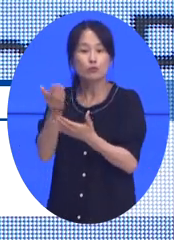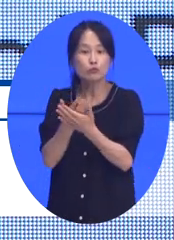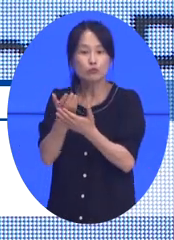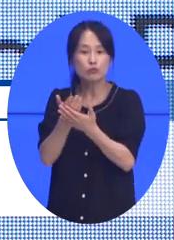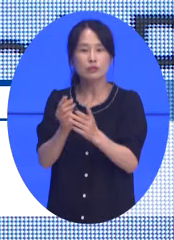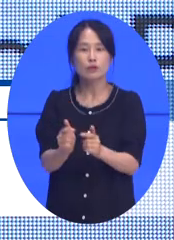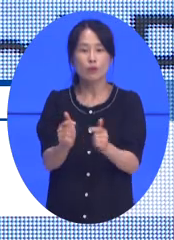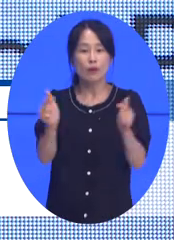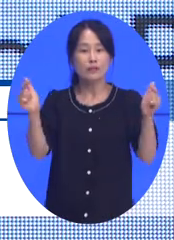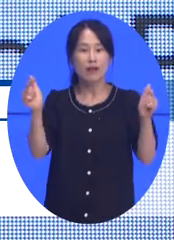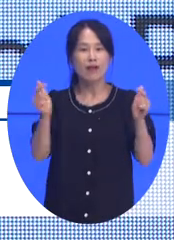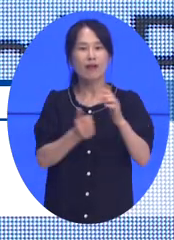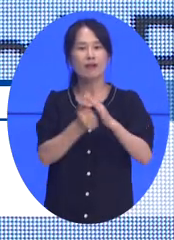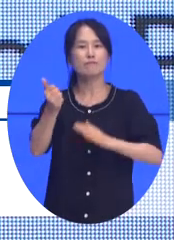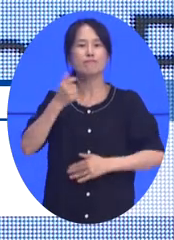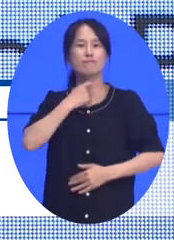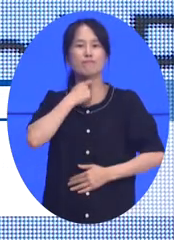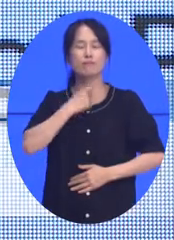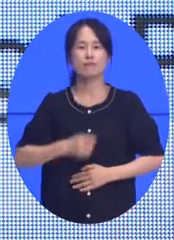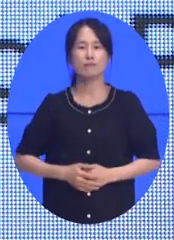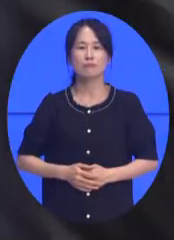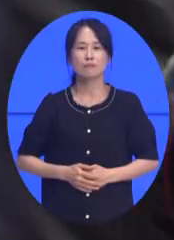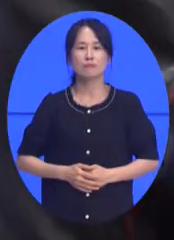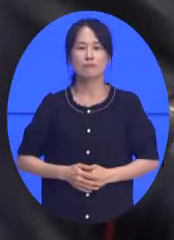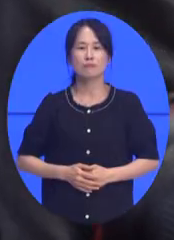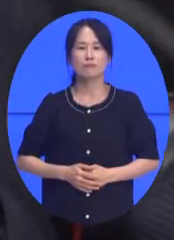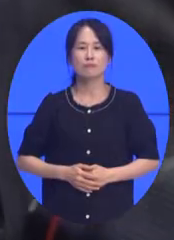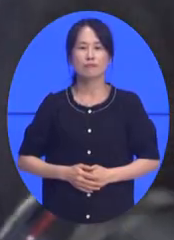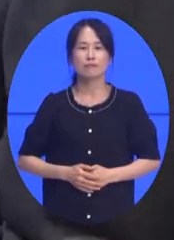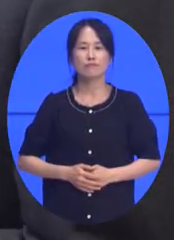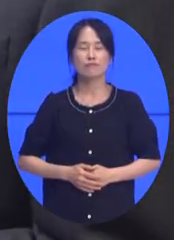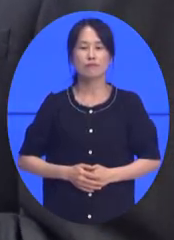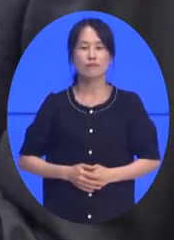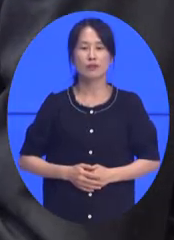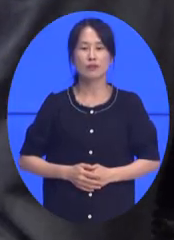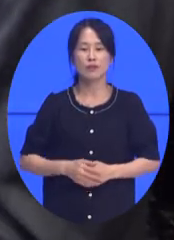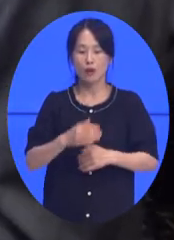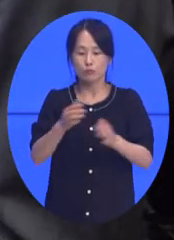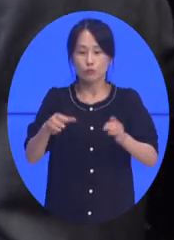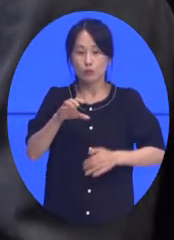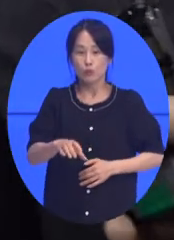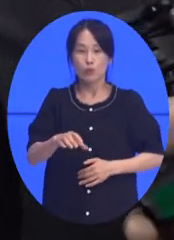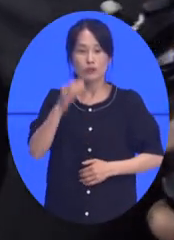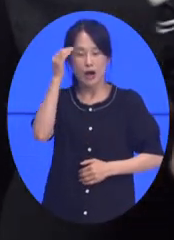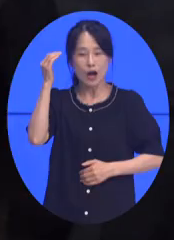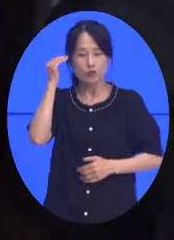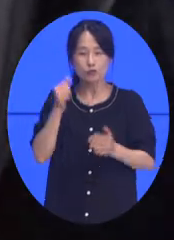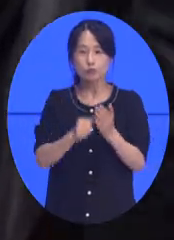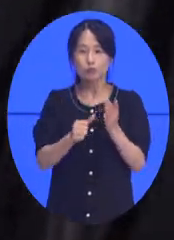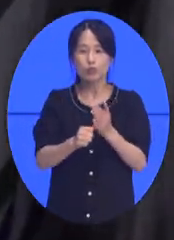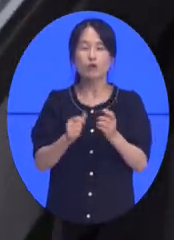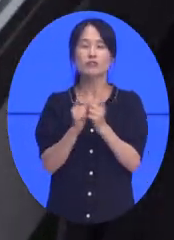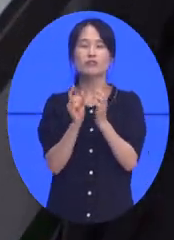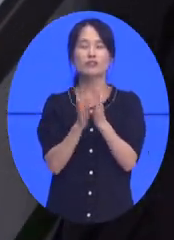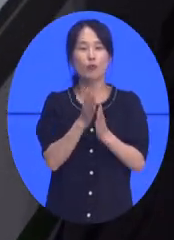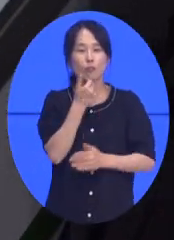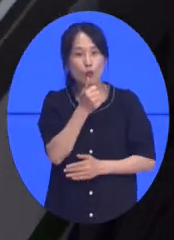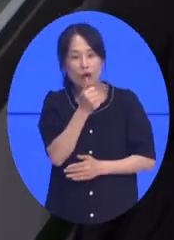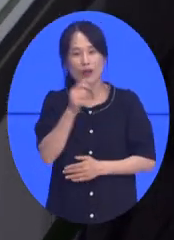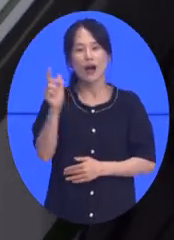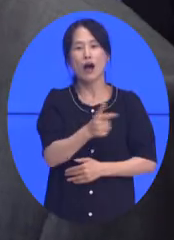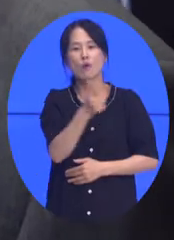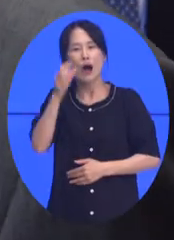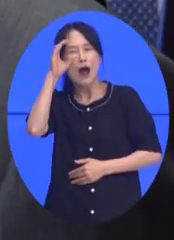인적 교류에까지 확대되기를 희망합니다. 김 지사는 부스에서 국내 상품을 직접 소개하며 일일